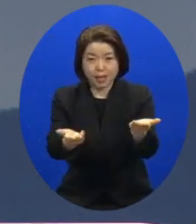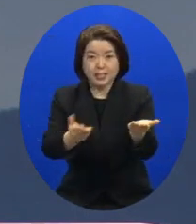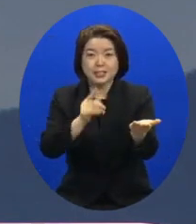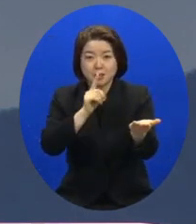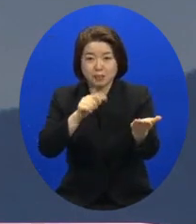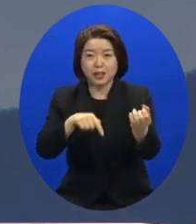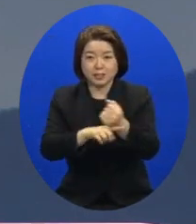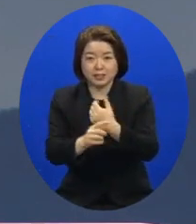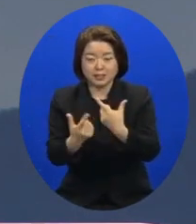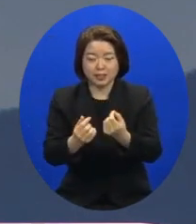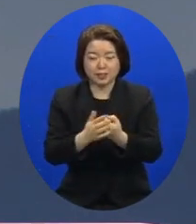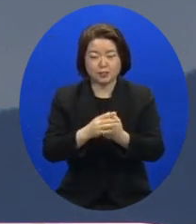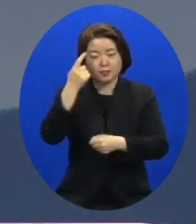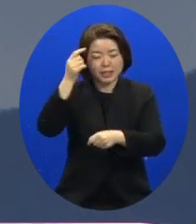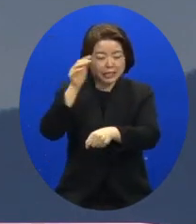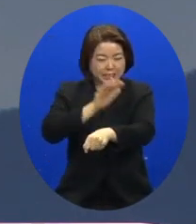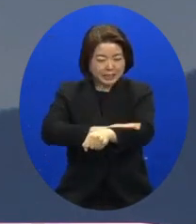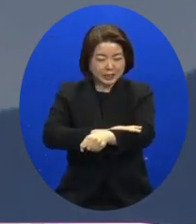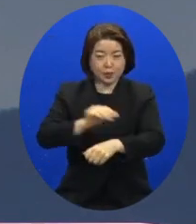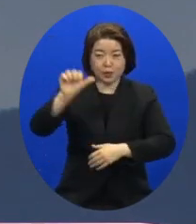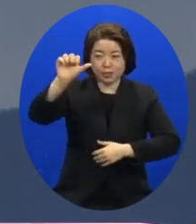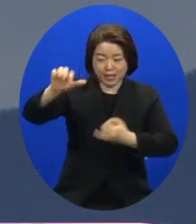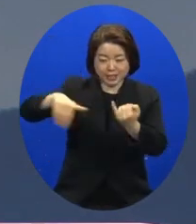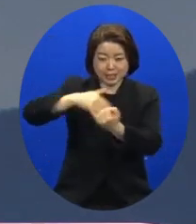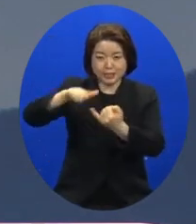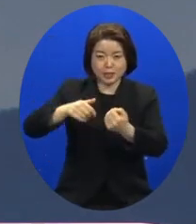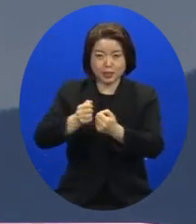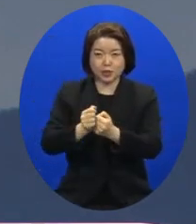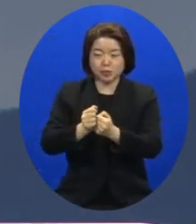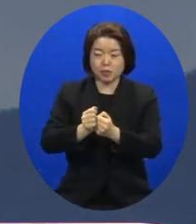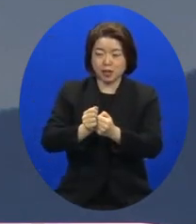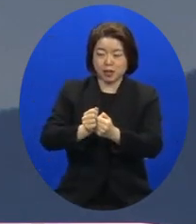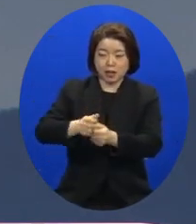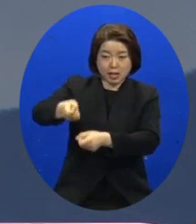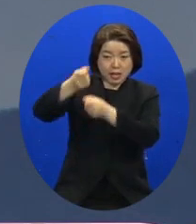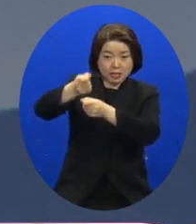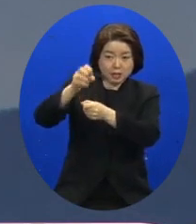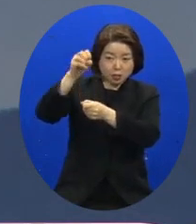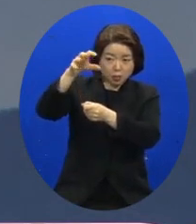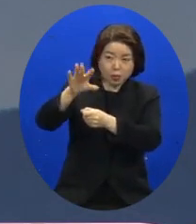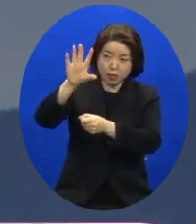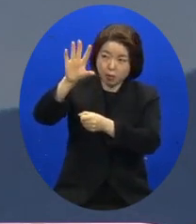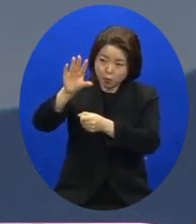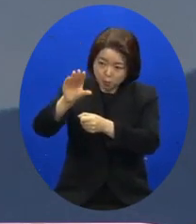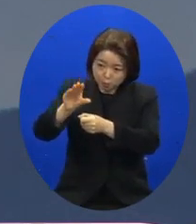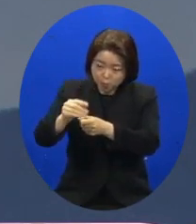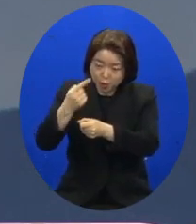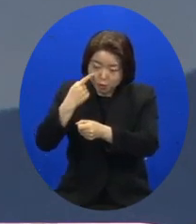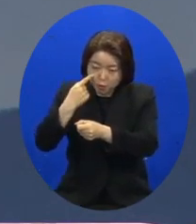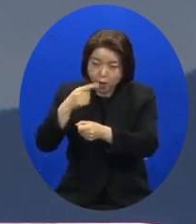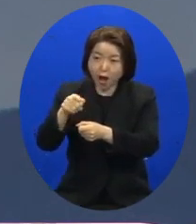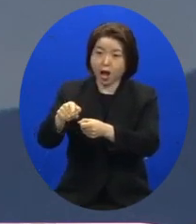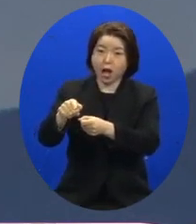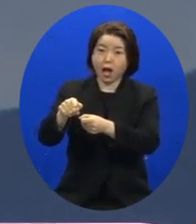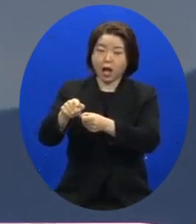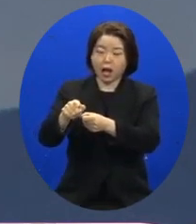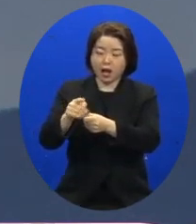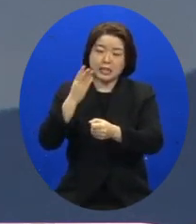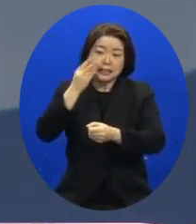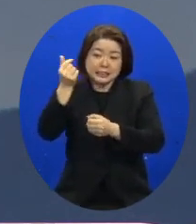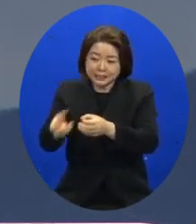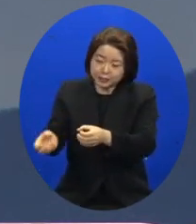지혜로운 슬기로운 다섯 처녀는 등잔불이 꺼져가는 것을 보고 기름 그릇에 기름을 보충해서